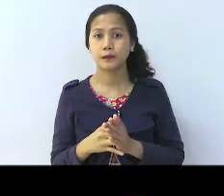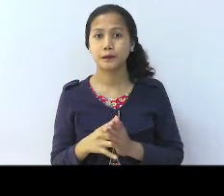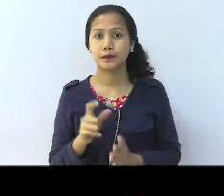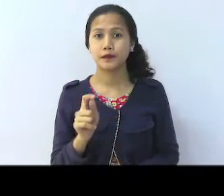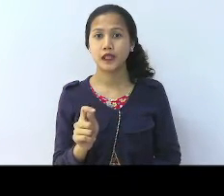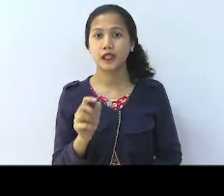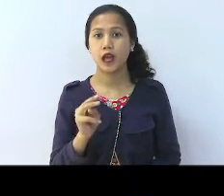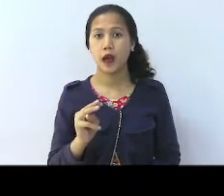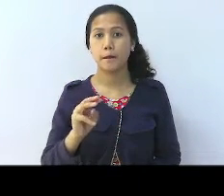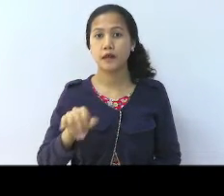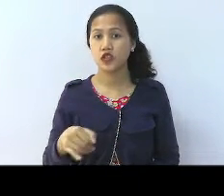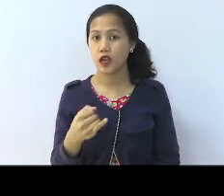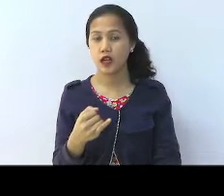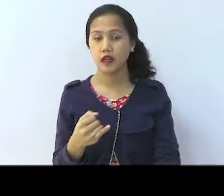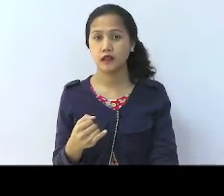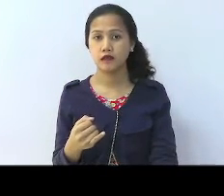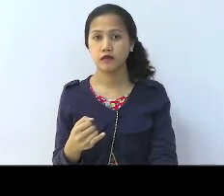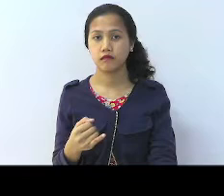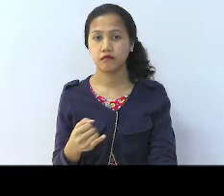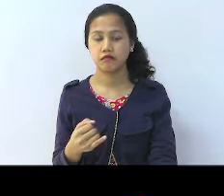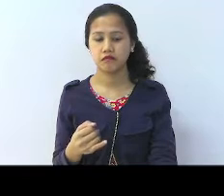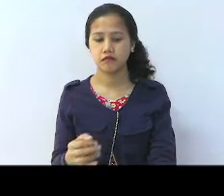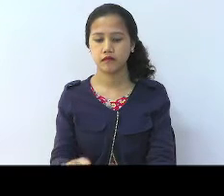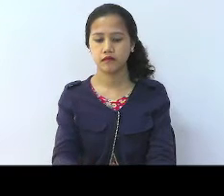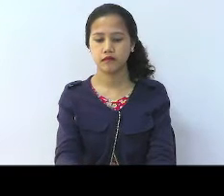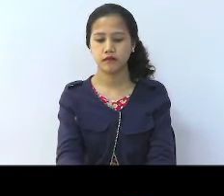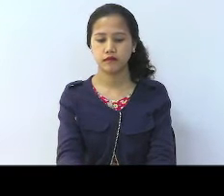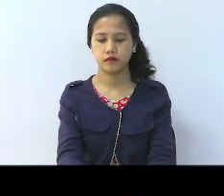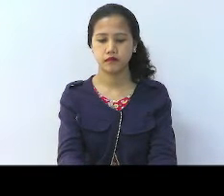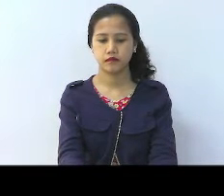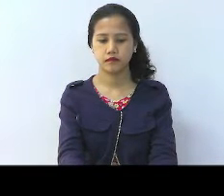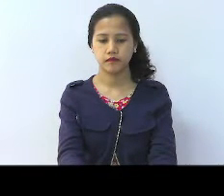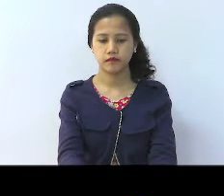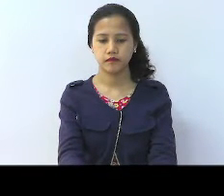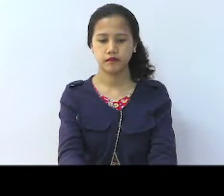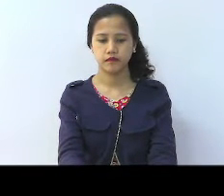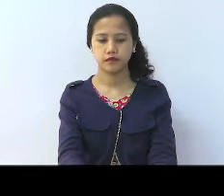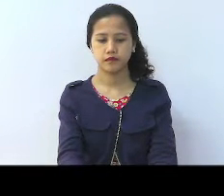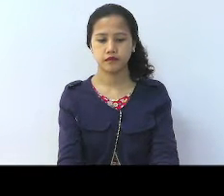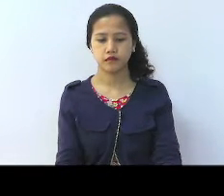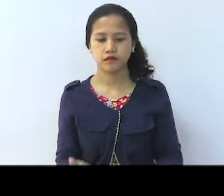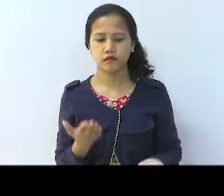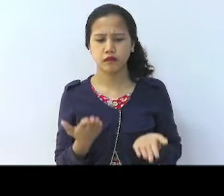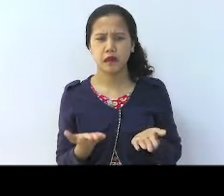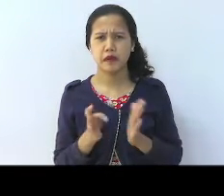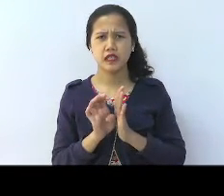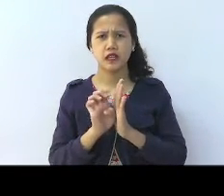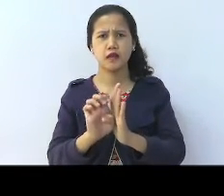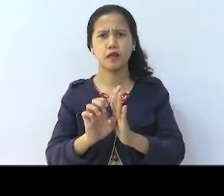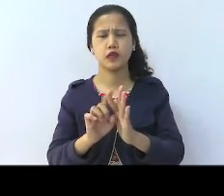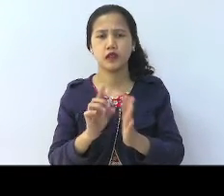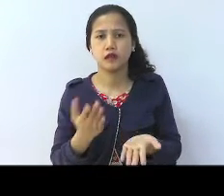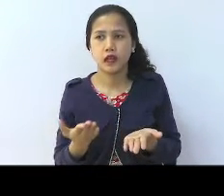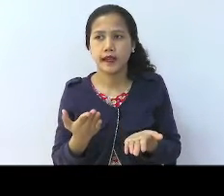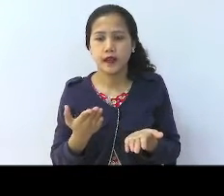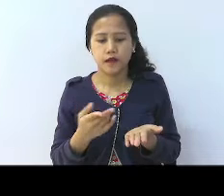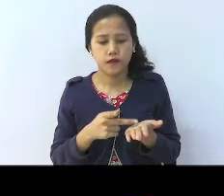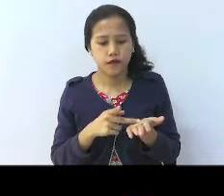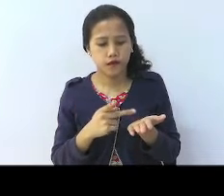pangit yung posture mo, sa liig, yan, o parati kang nakayuko, katulad po niyang nasa picture, pwede po